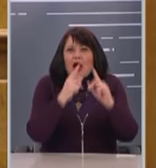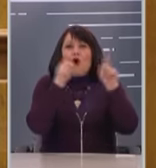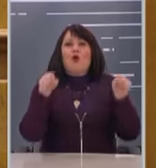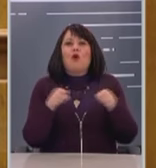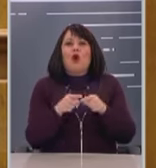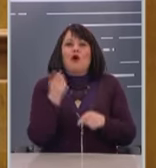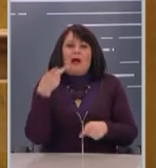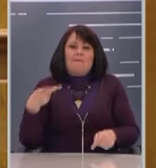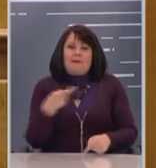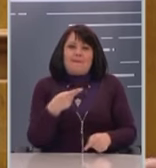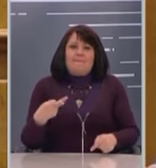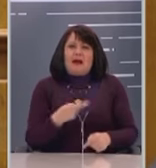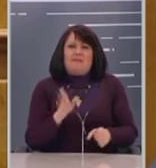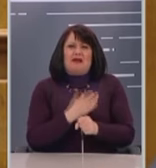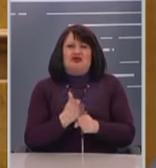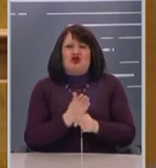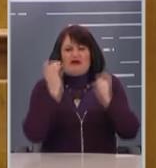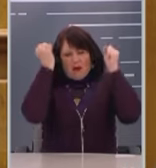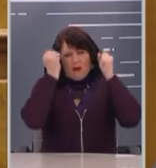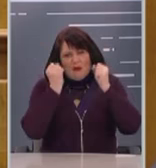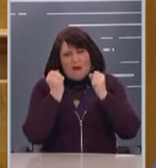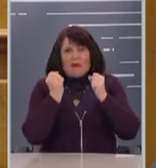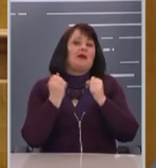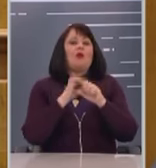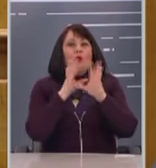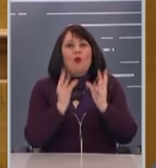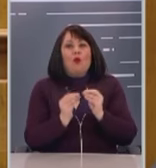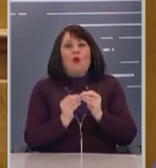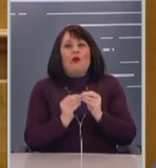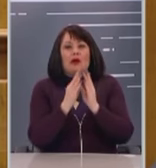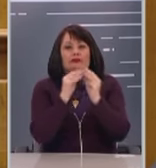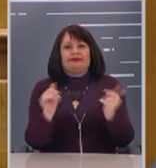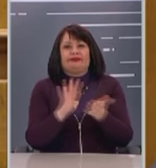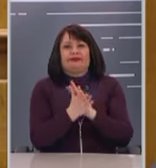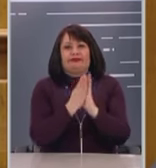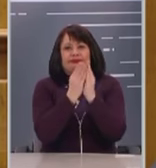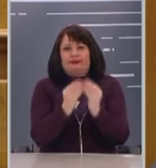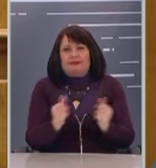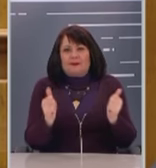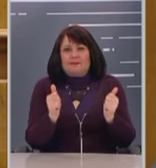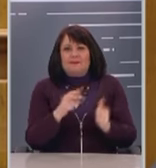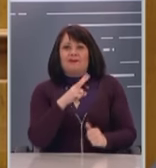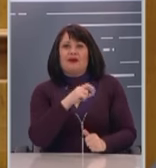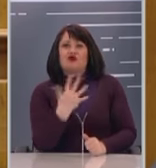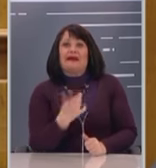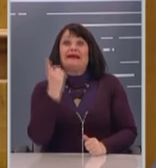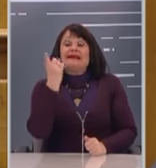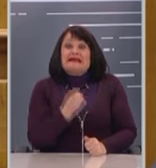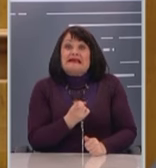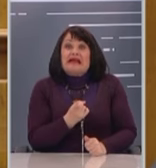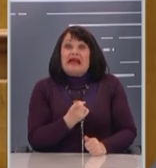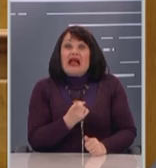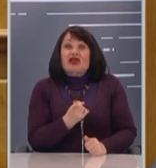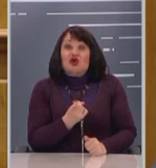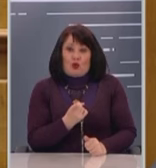μικρομολογιούχων, κατεδαφίζοντας και εξαερίζοντας το 25% του εθνικού